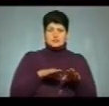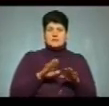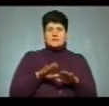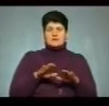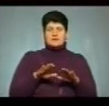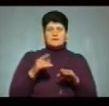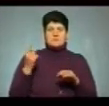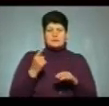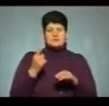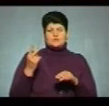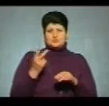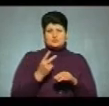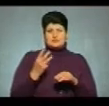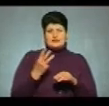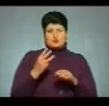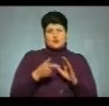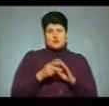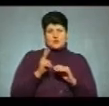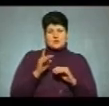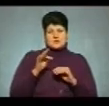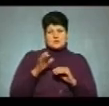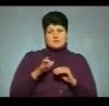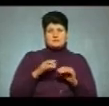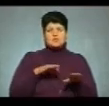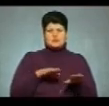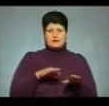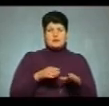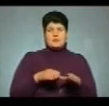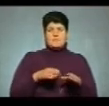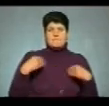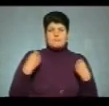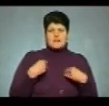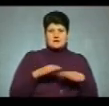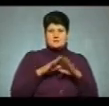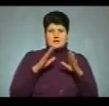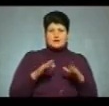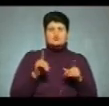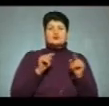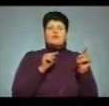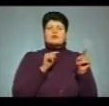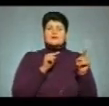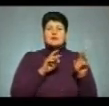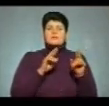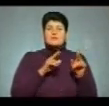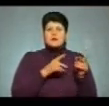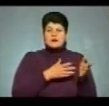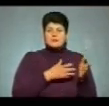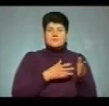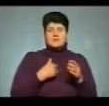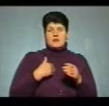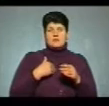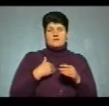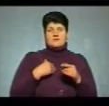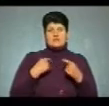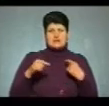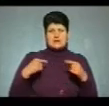1-го, 2-го та 3-го курсів. Коли ти шиєш тільки плащ-палатку, то ти думаєш, як там воїни, що там вони, як. Та етикет набагато